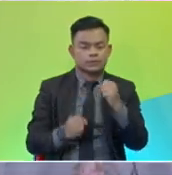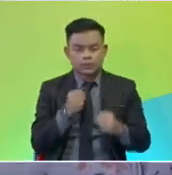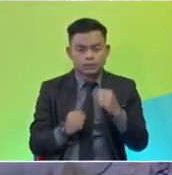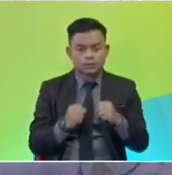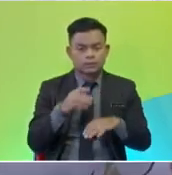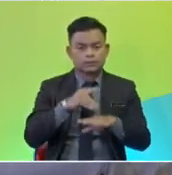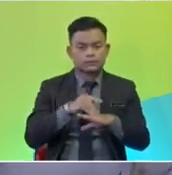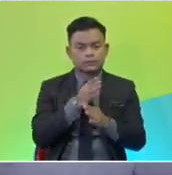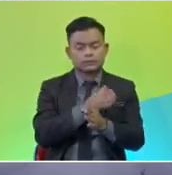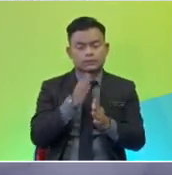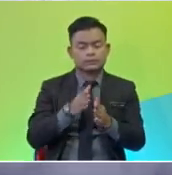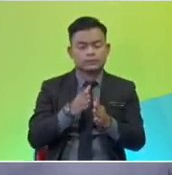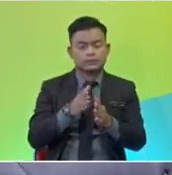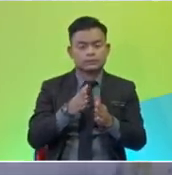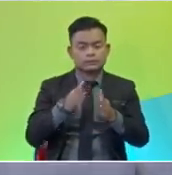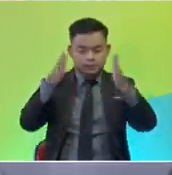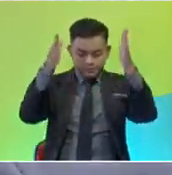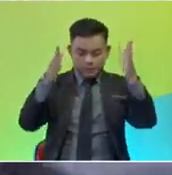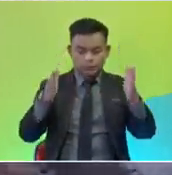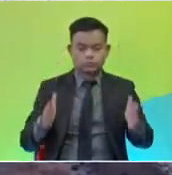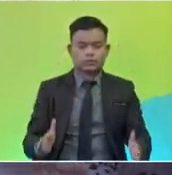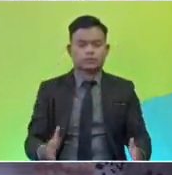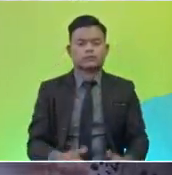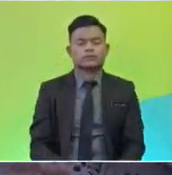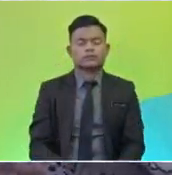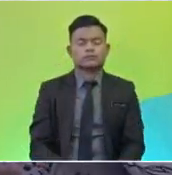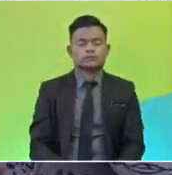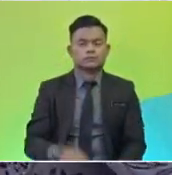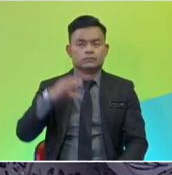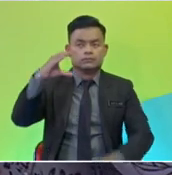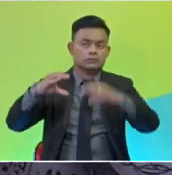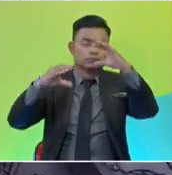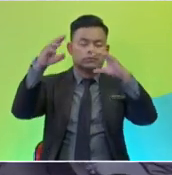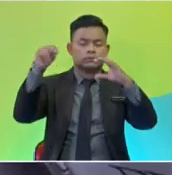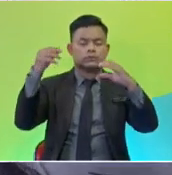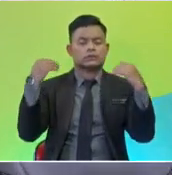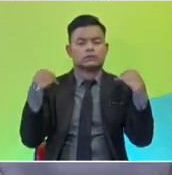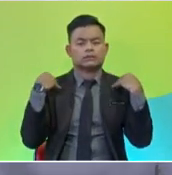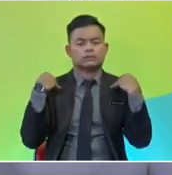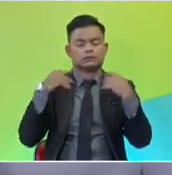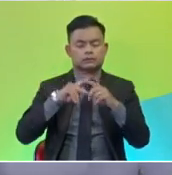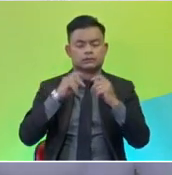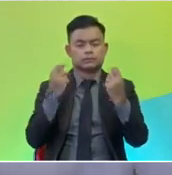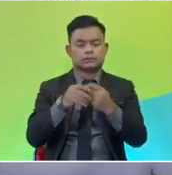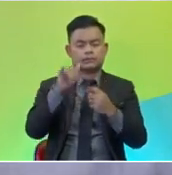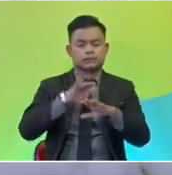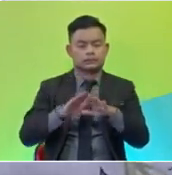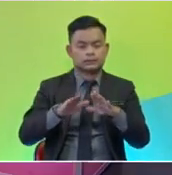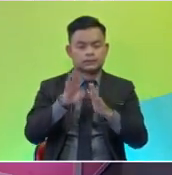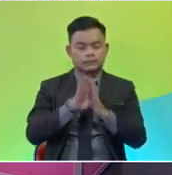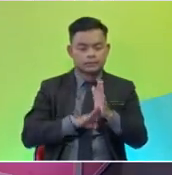berlari di tepi bangunan Sebab di bangunan ni ada ada kawasan longkar yang tidak bertutup